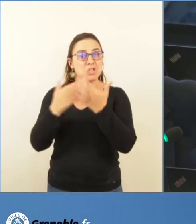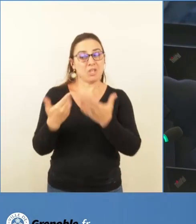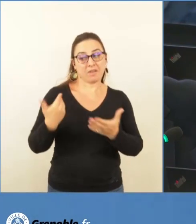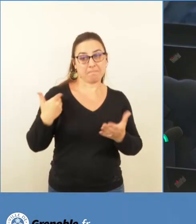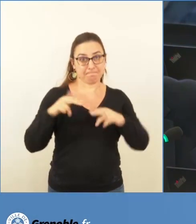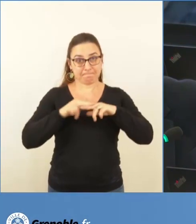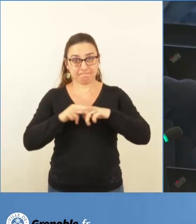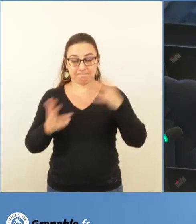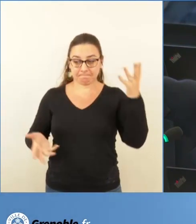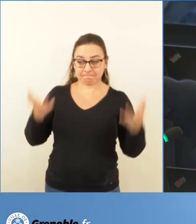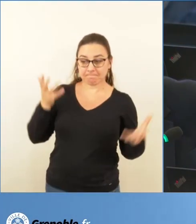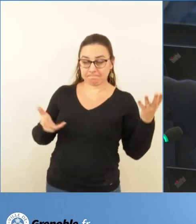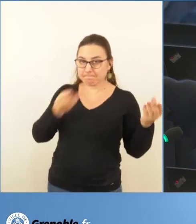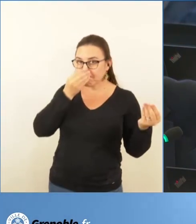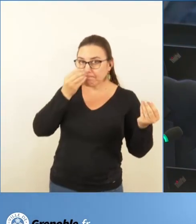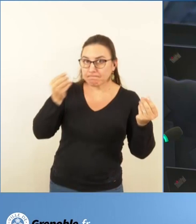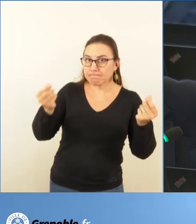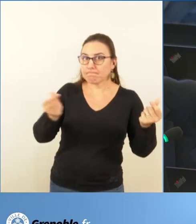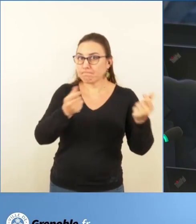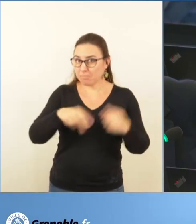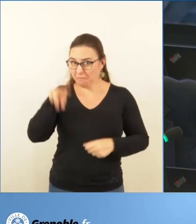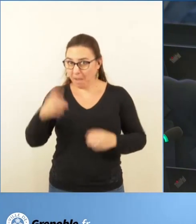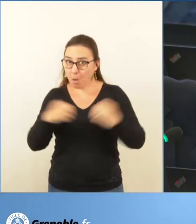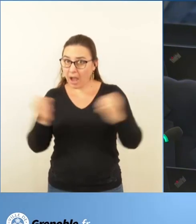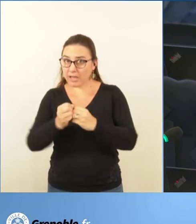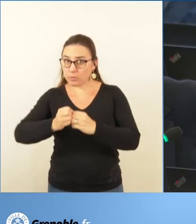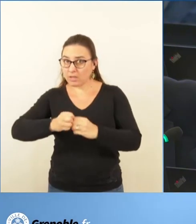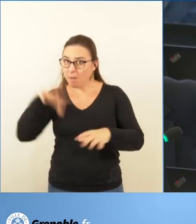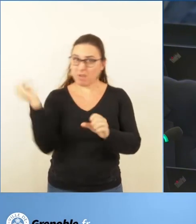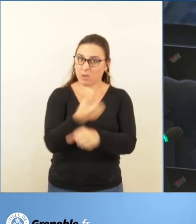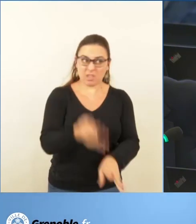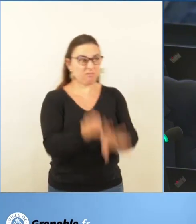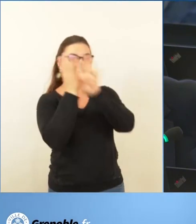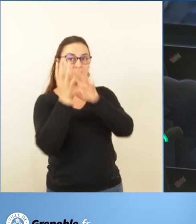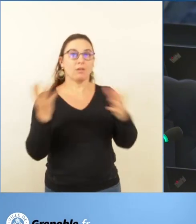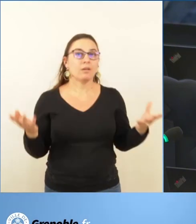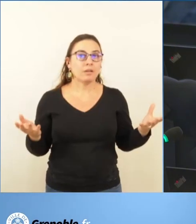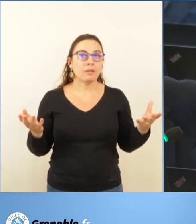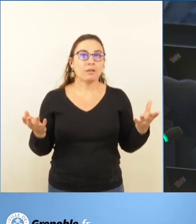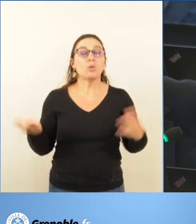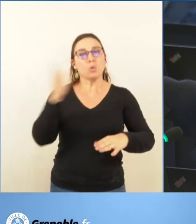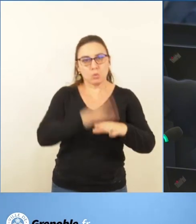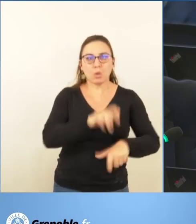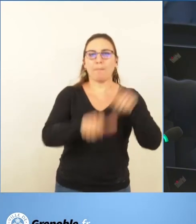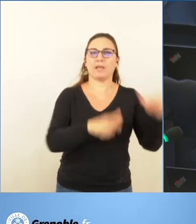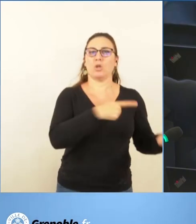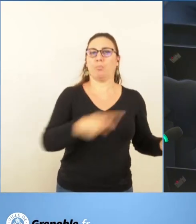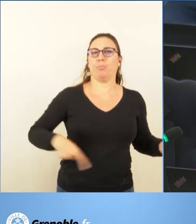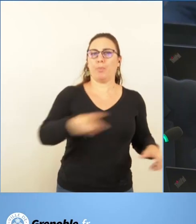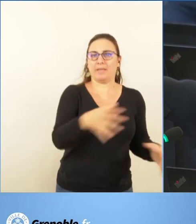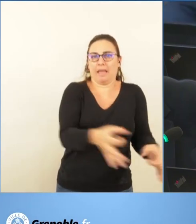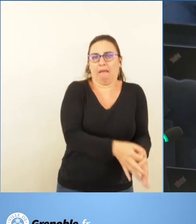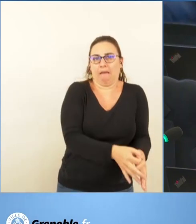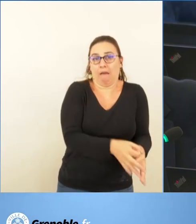je peux bien avoir un doute sur le succès de cette gratuité universelle payée par une minorité de propriétaires dont la majorité